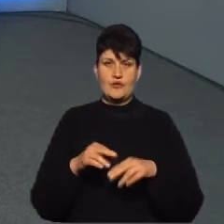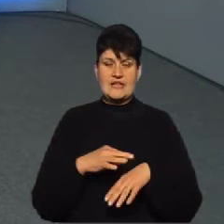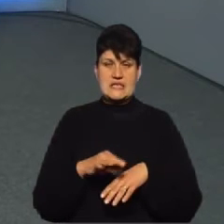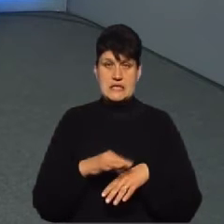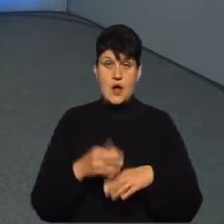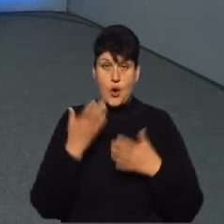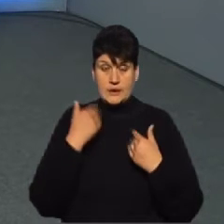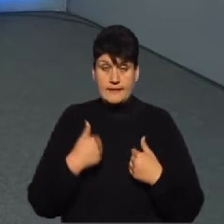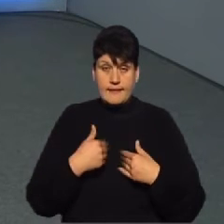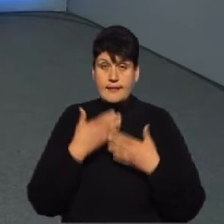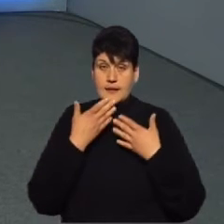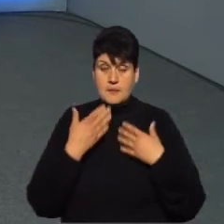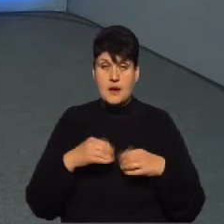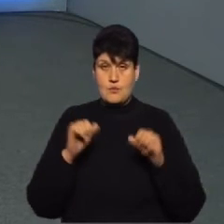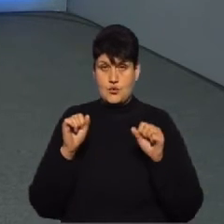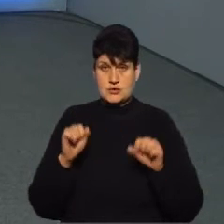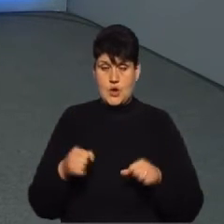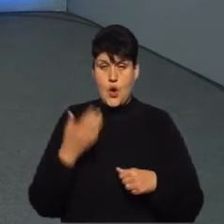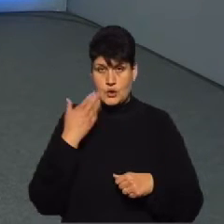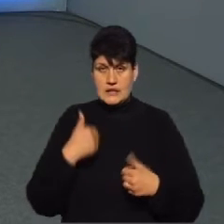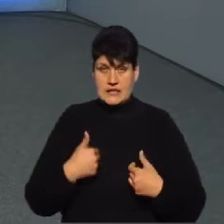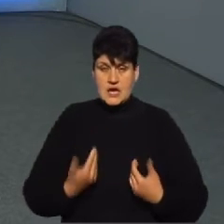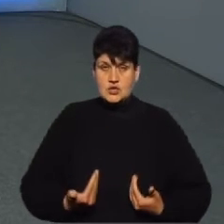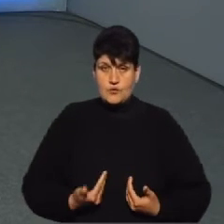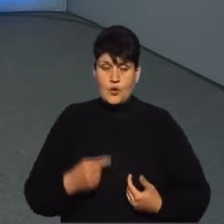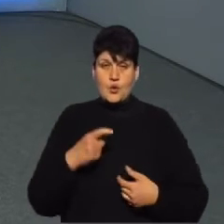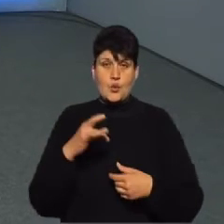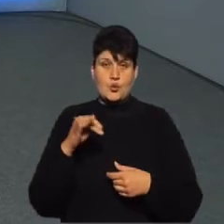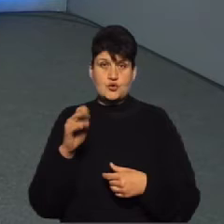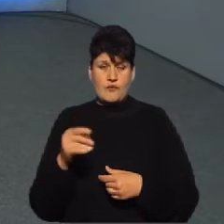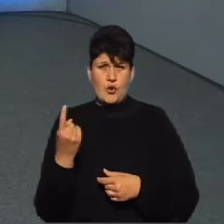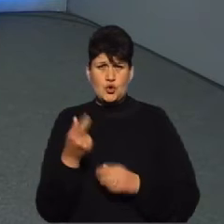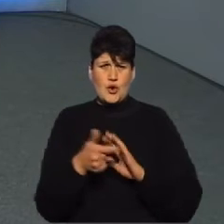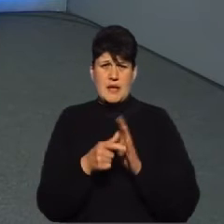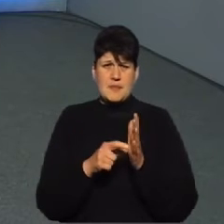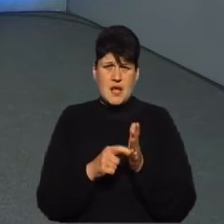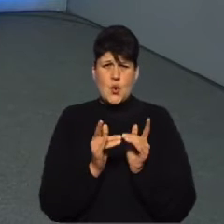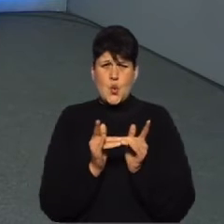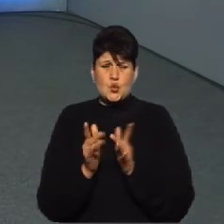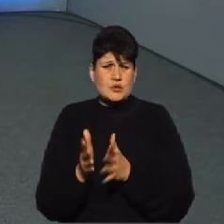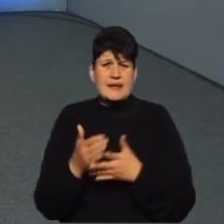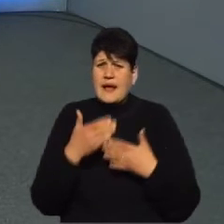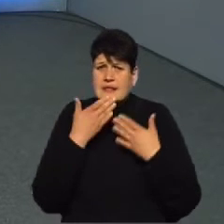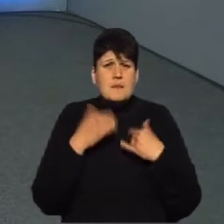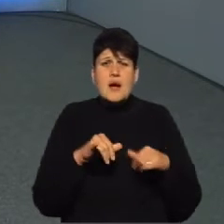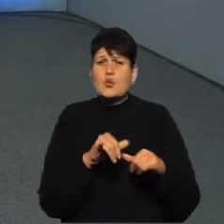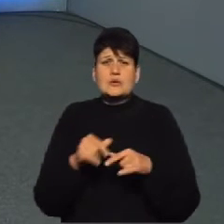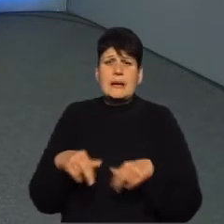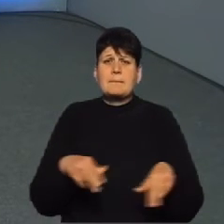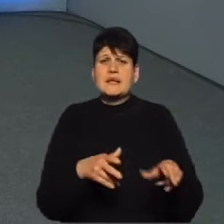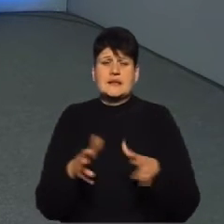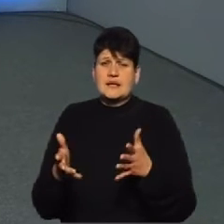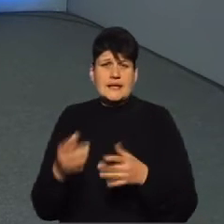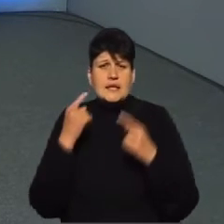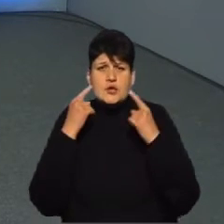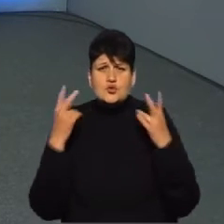особливо коли я живу в хрущовці, однокімнатці, в якомусь гуртожитку, я не маю піти від тебе, не чути, не бачити. Так? Я